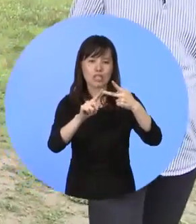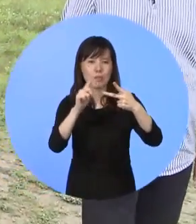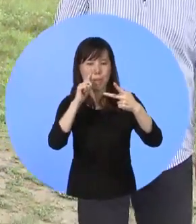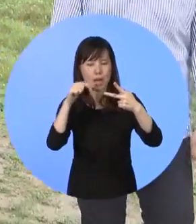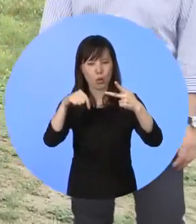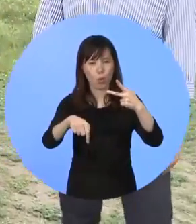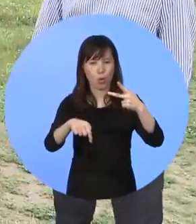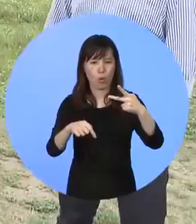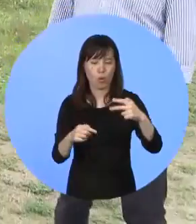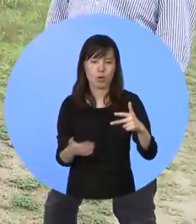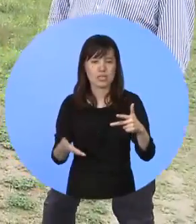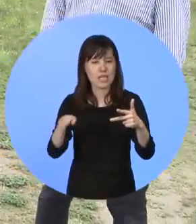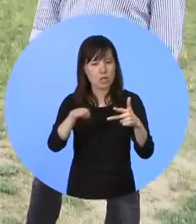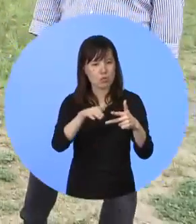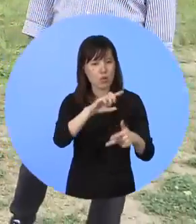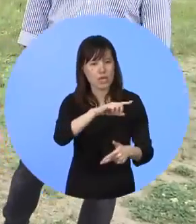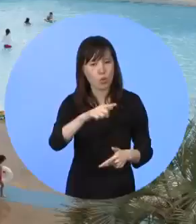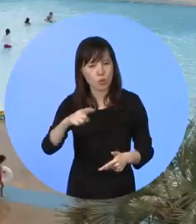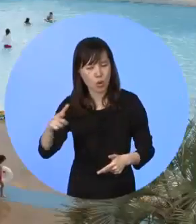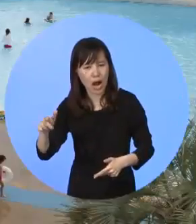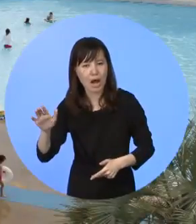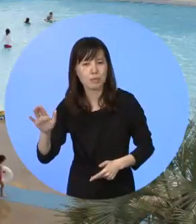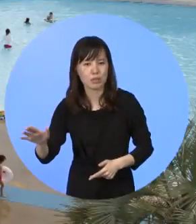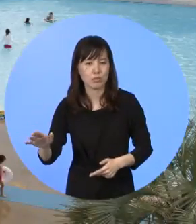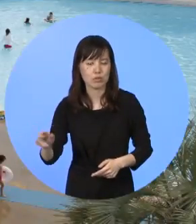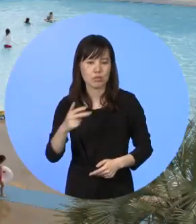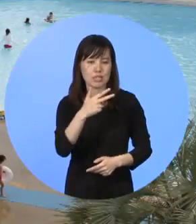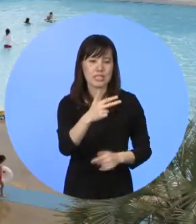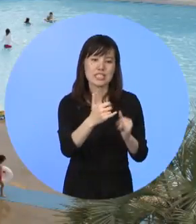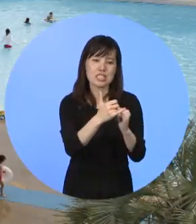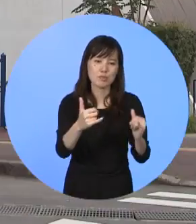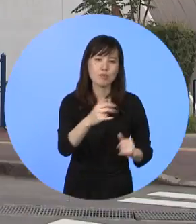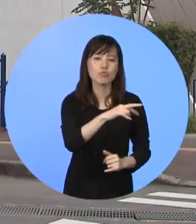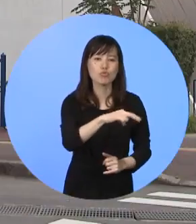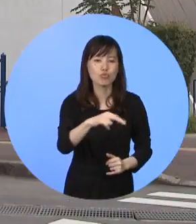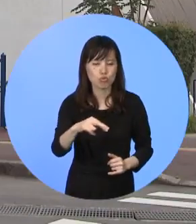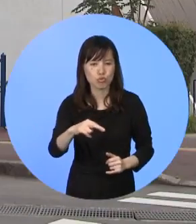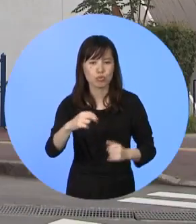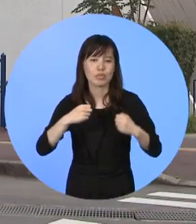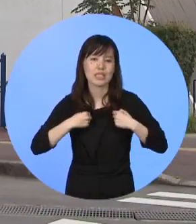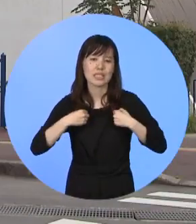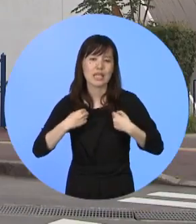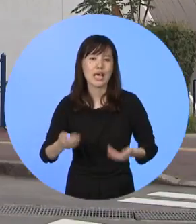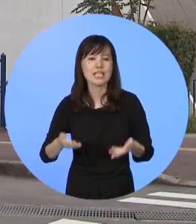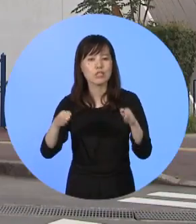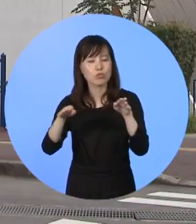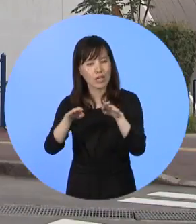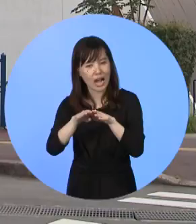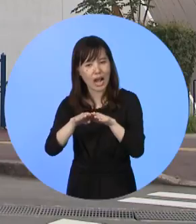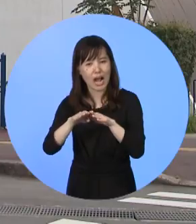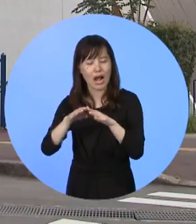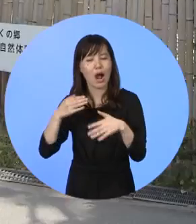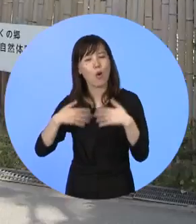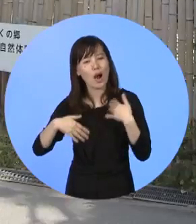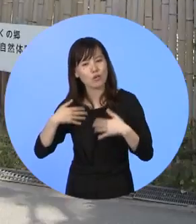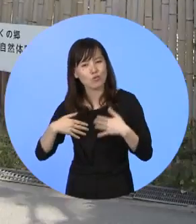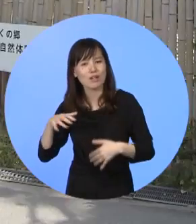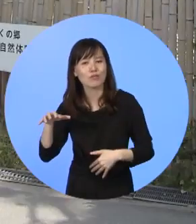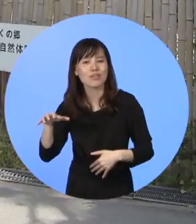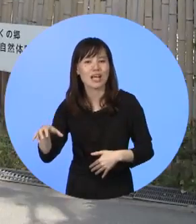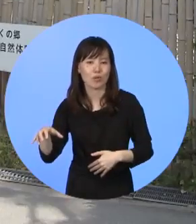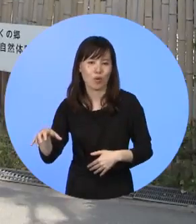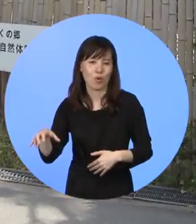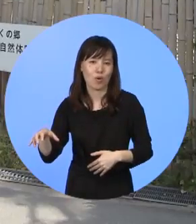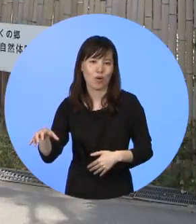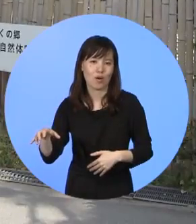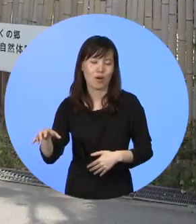設もいろいろあるんですか。 市民プールがあったり、はい、体育館があったり、はい、ワクワクの里っていうものがあったりとか